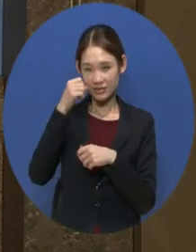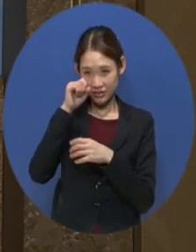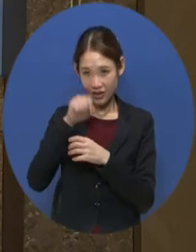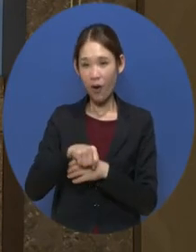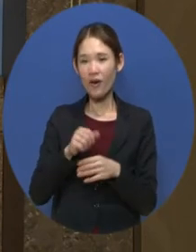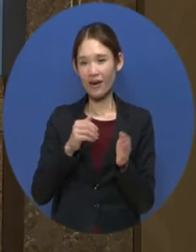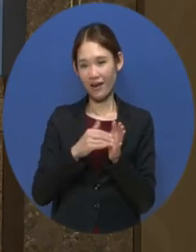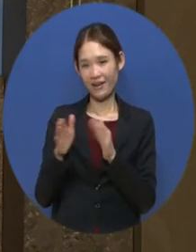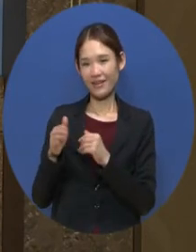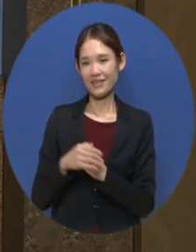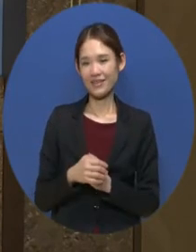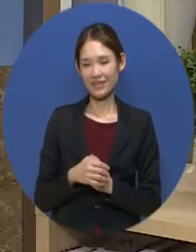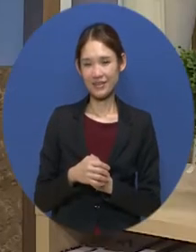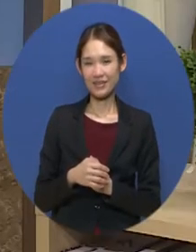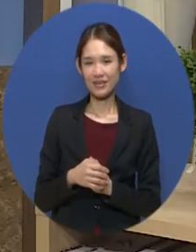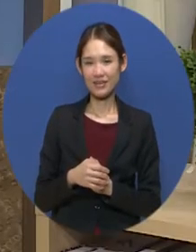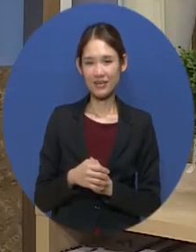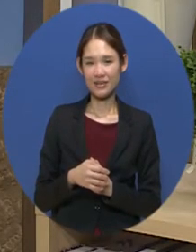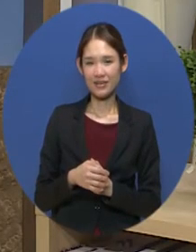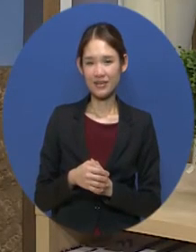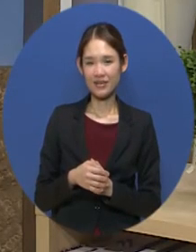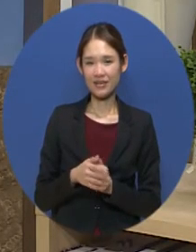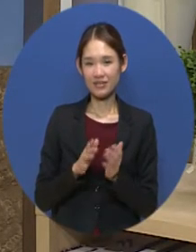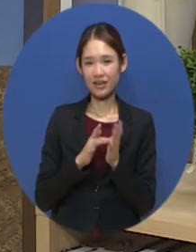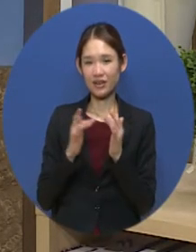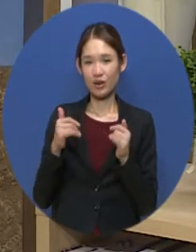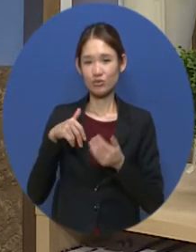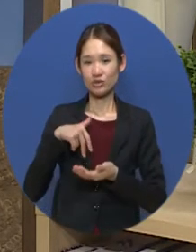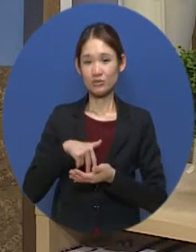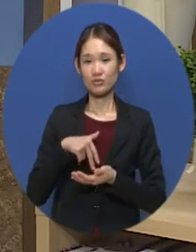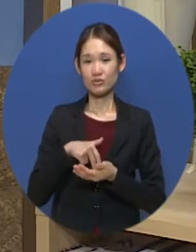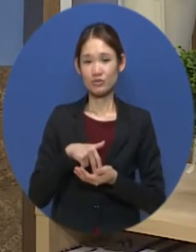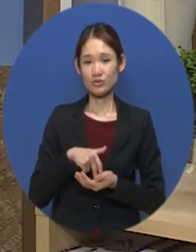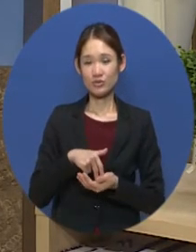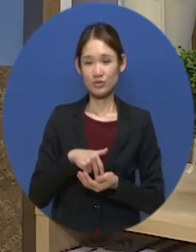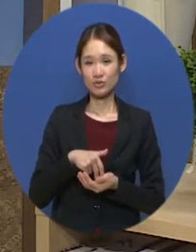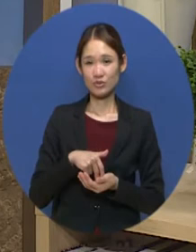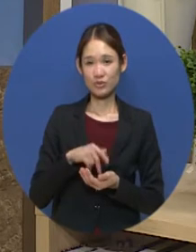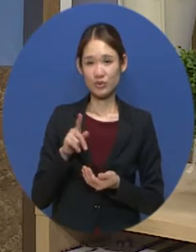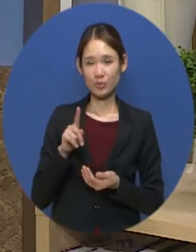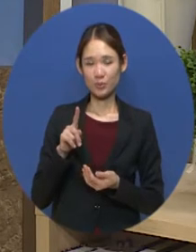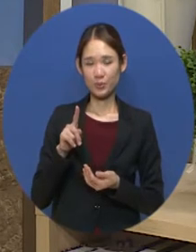또 허락해 주셨고 예. 약사분들 입장에서도 굉장히